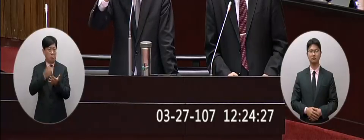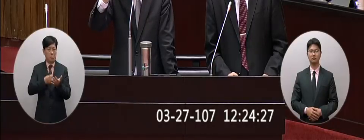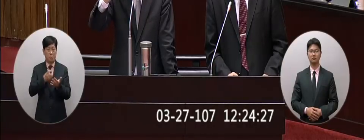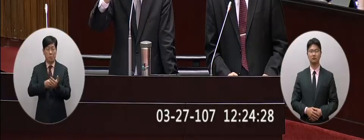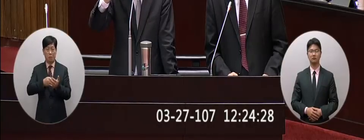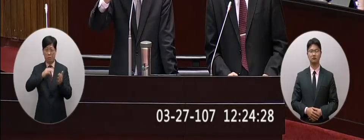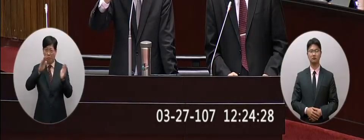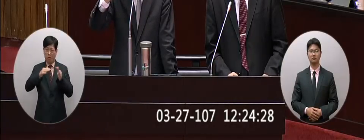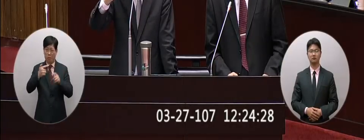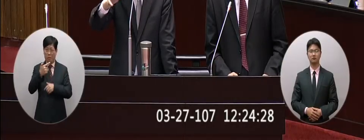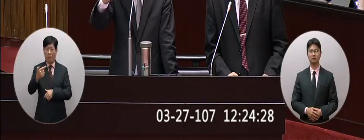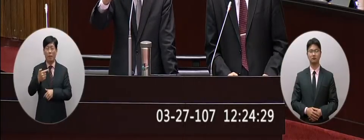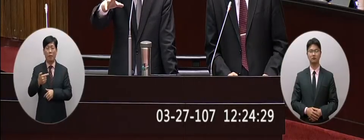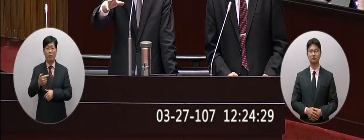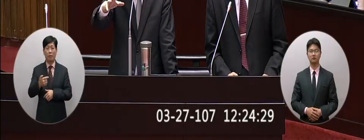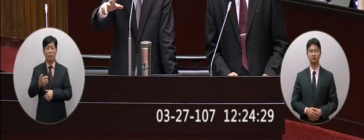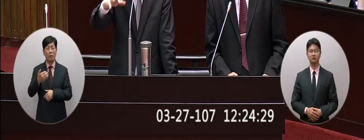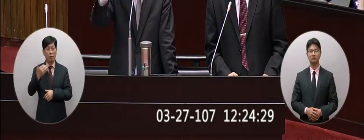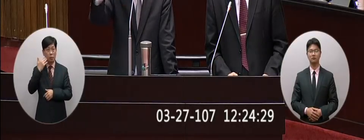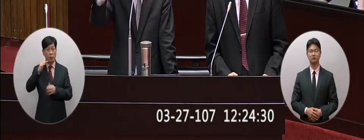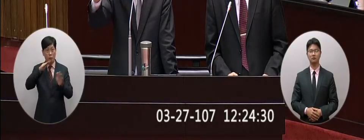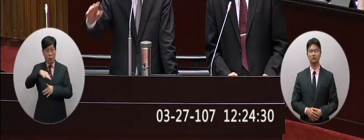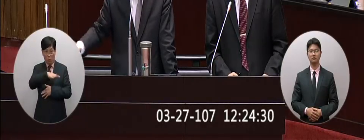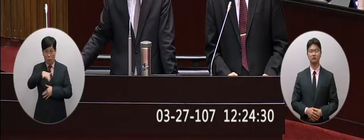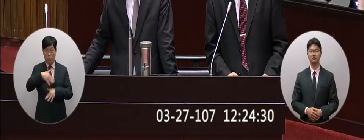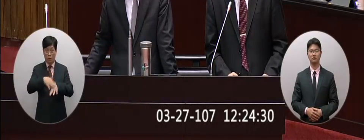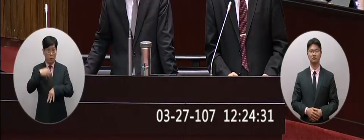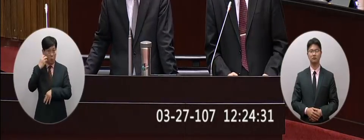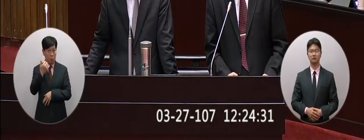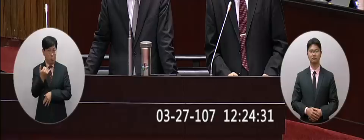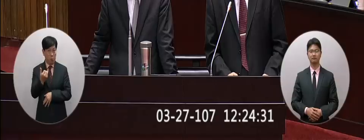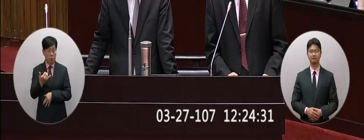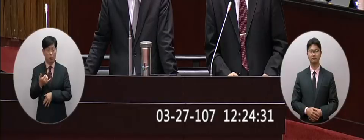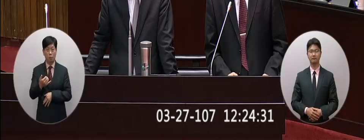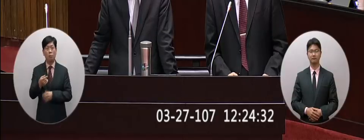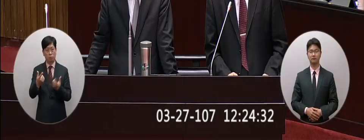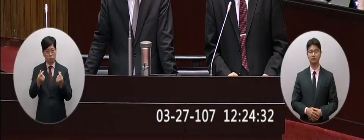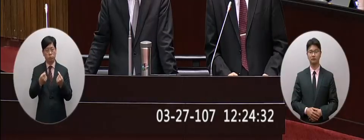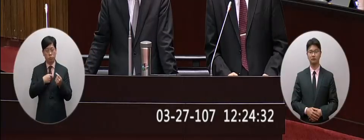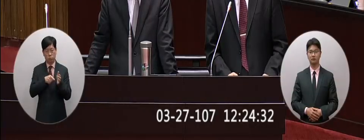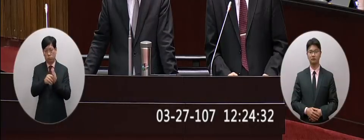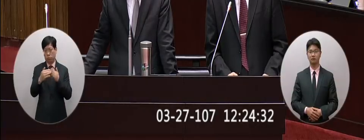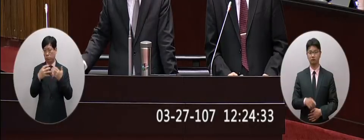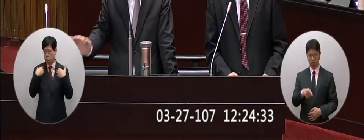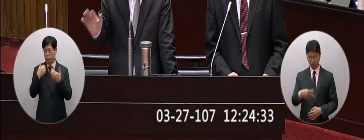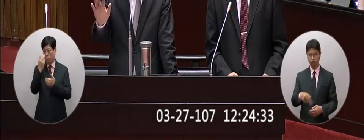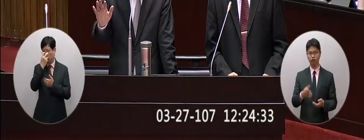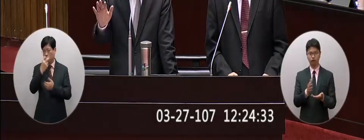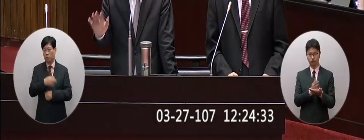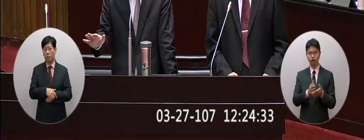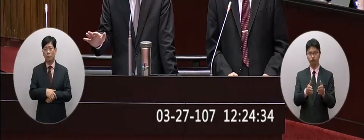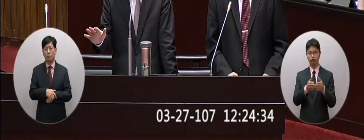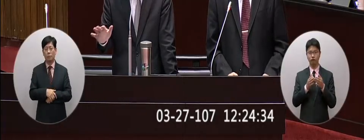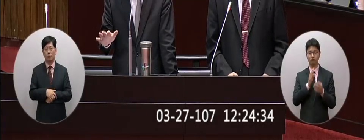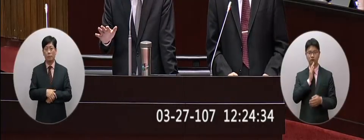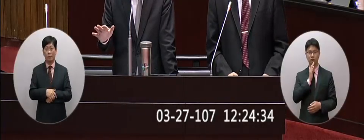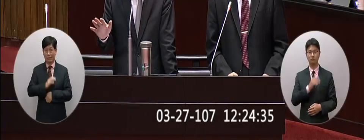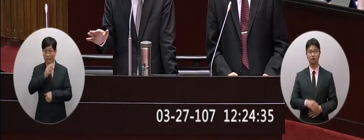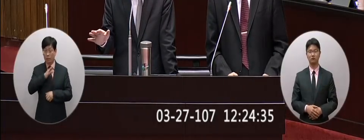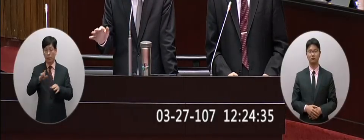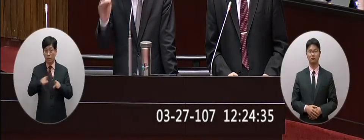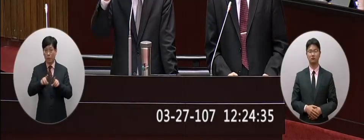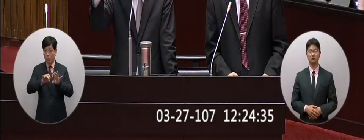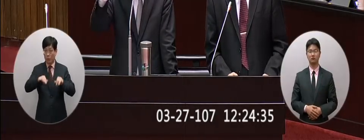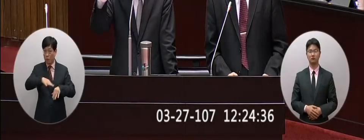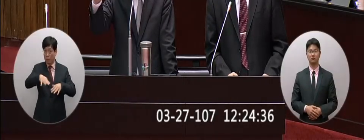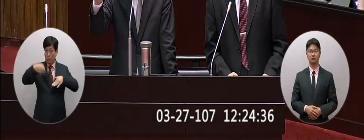风很大。啊、它这个风场的发电效益到底怎么样？这个要专家去评估了哈、 这个。 对啊，不过呢，地面型的